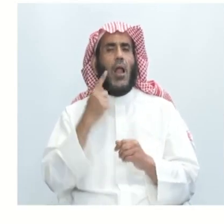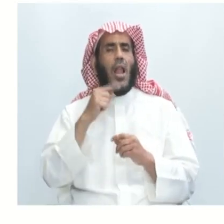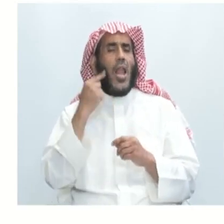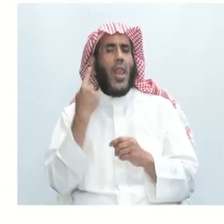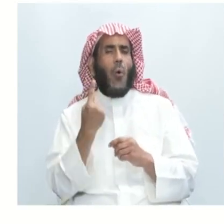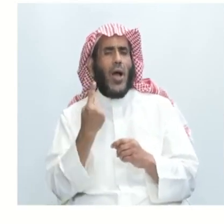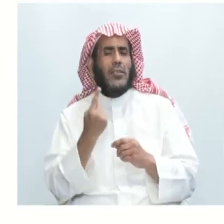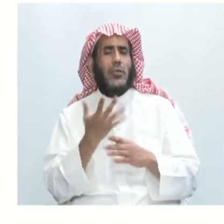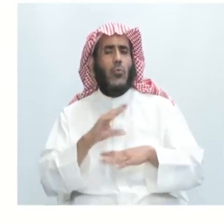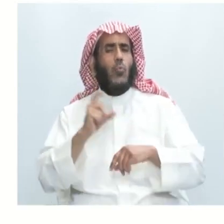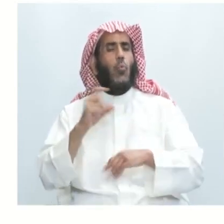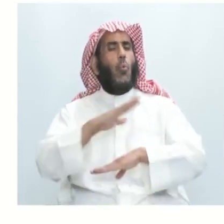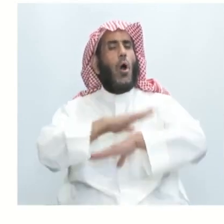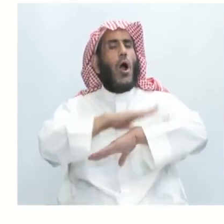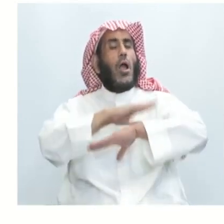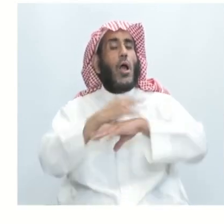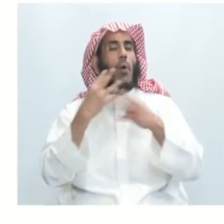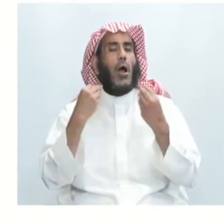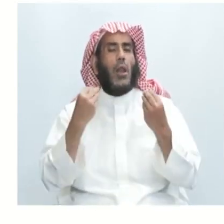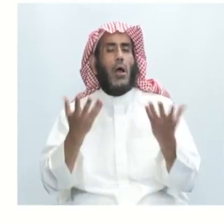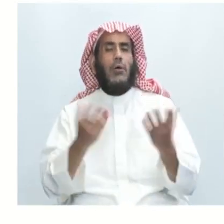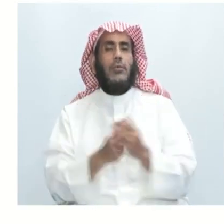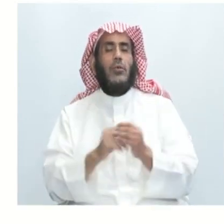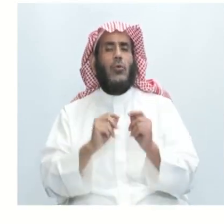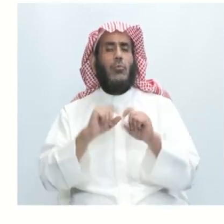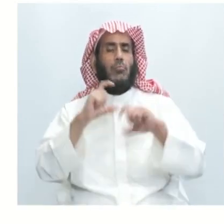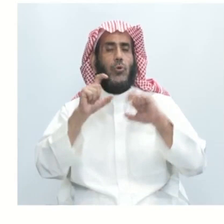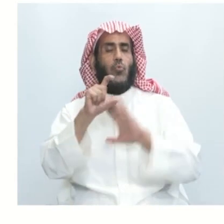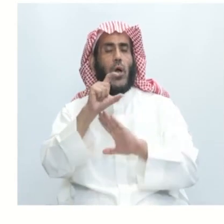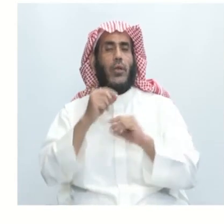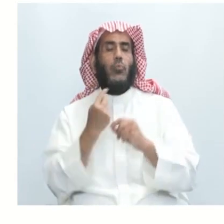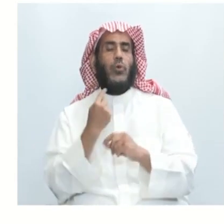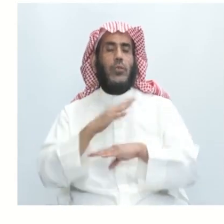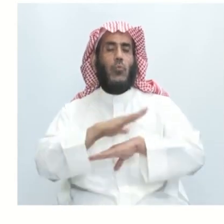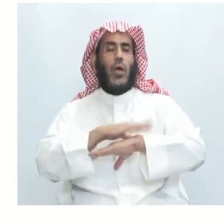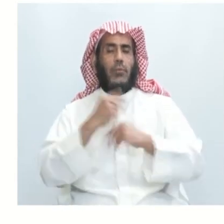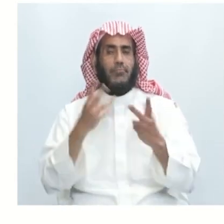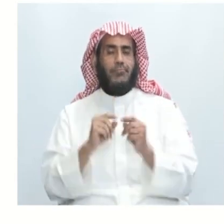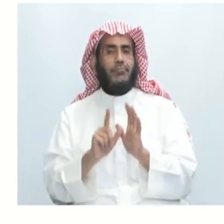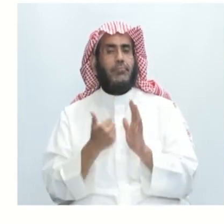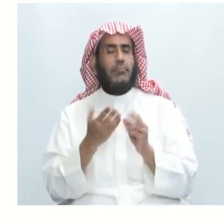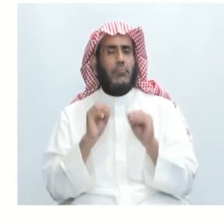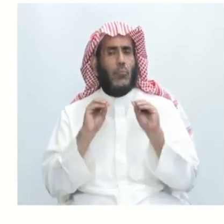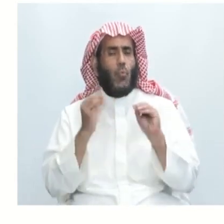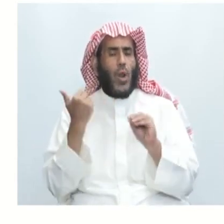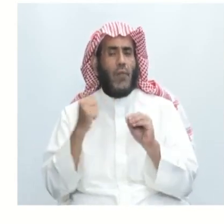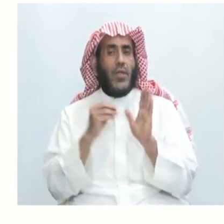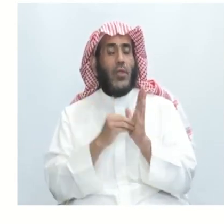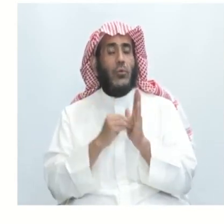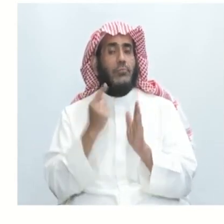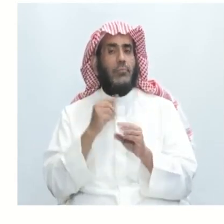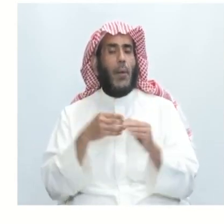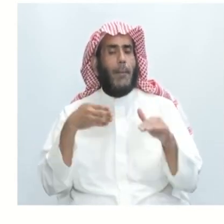وحده نوادر وقيم ووحده بعنوان نوادر وقيم في البدايه كنا قد اخذنا في هذه الوحده